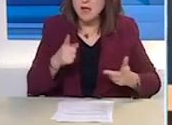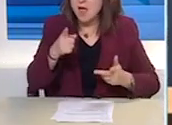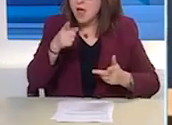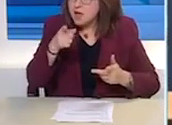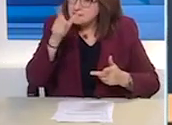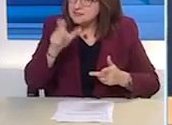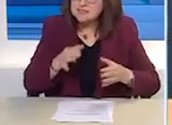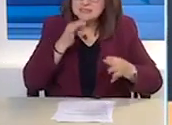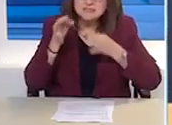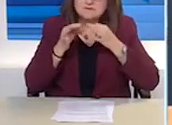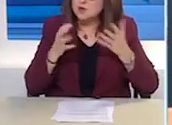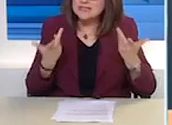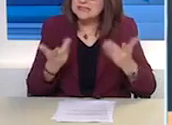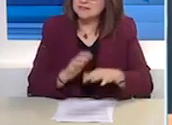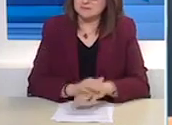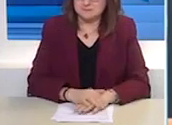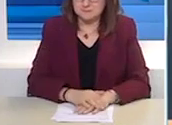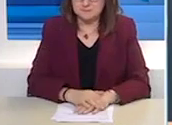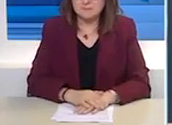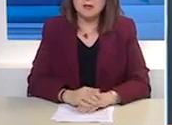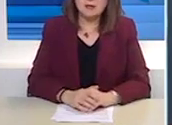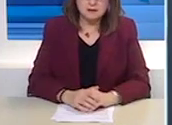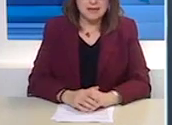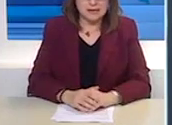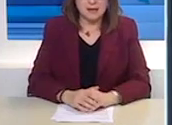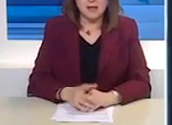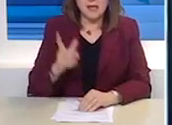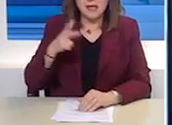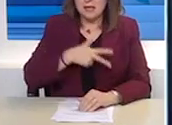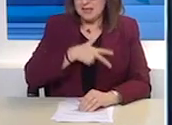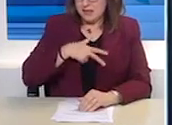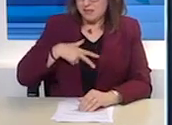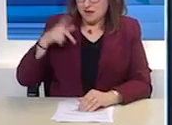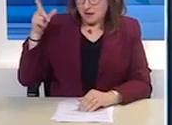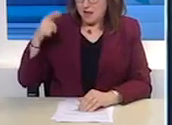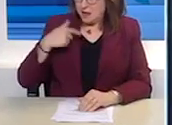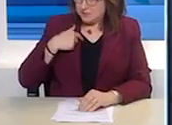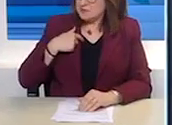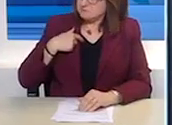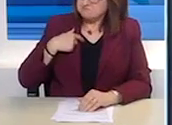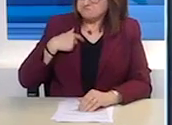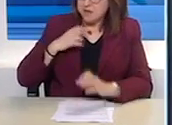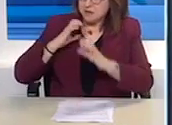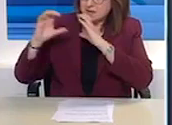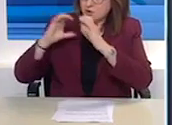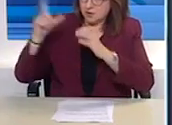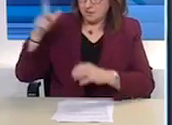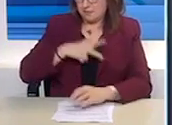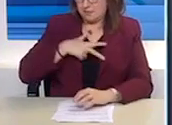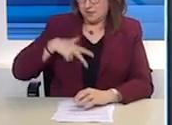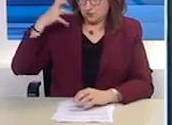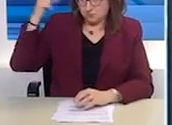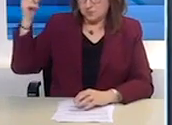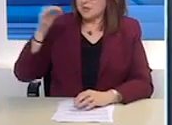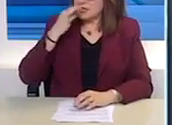Η φίλη Δανία, και εμείς συνομιλούμε με τους Δανούς επιστήμονες, έχει ανακοινώσει κάποια